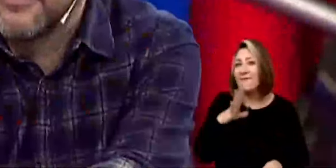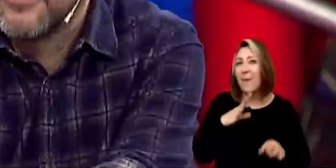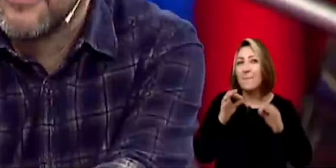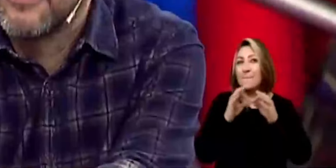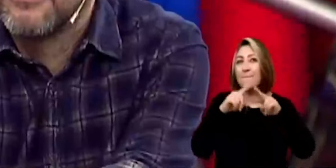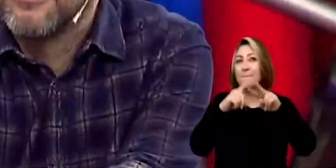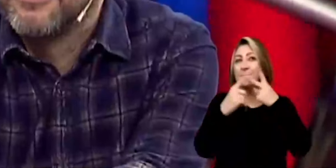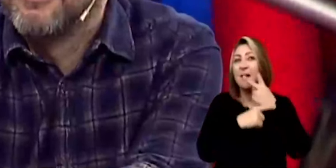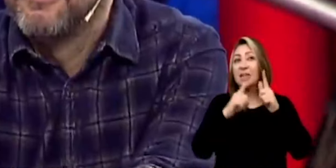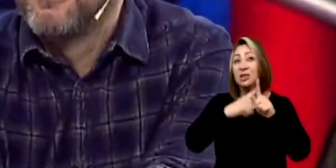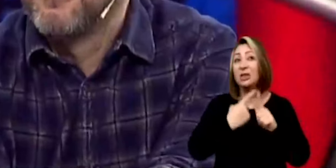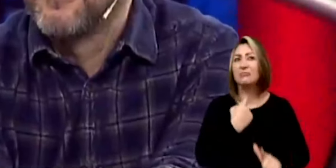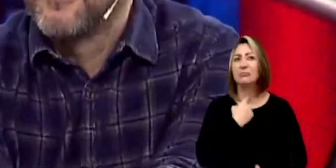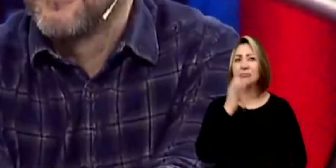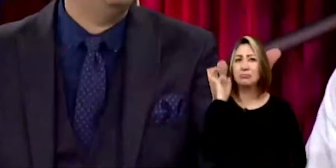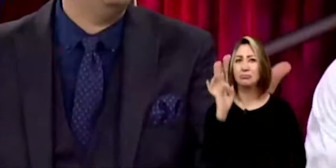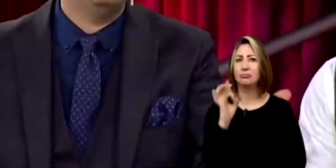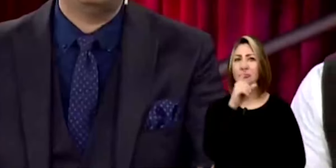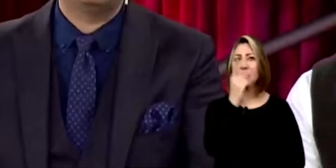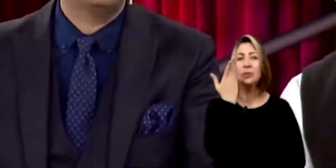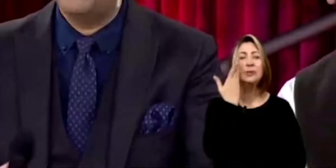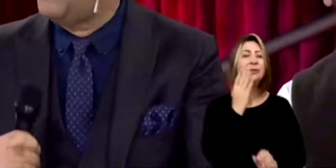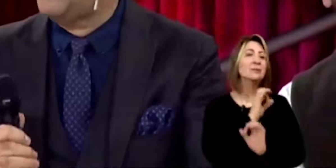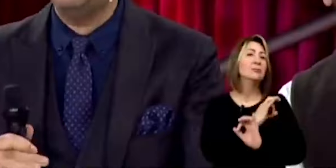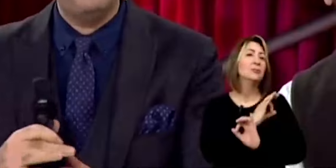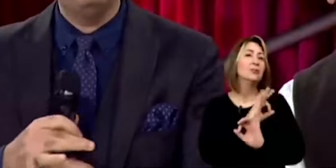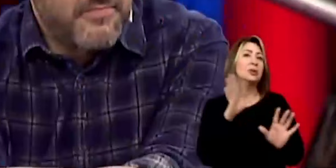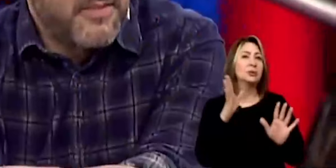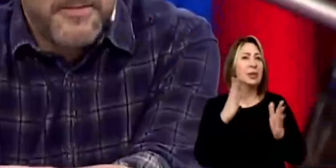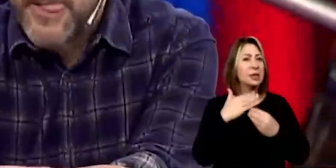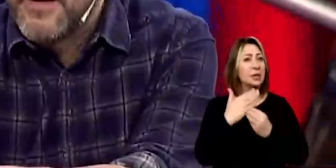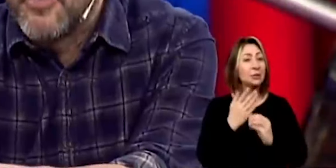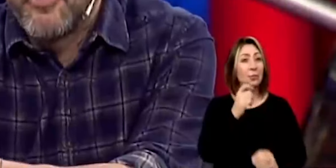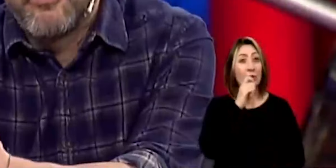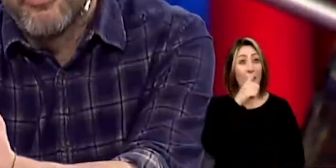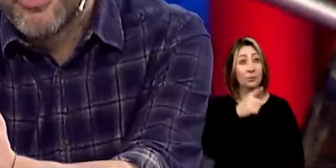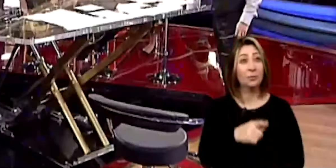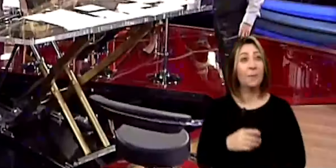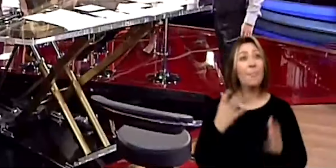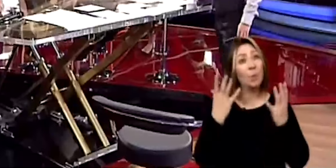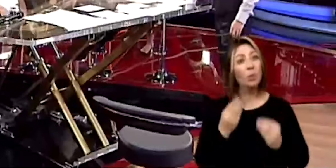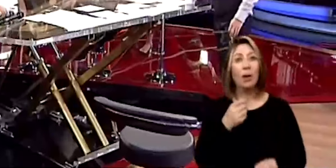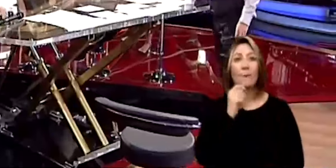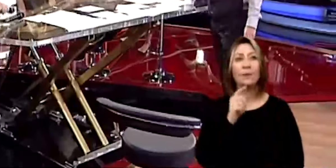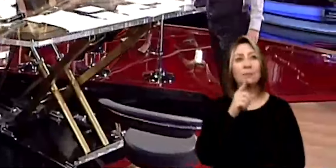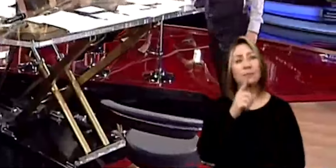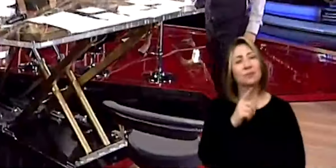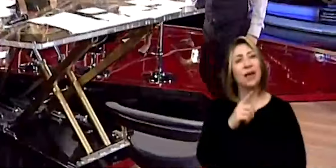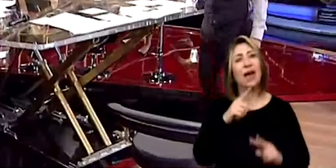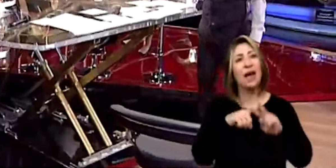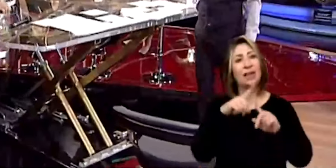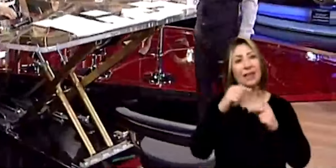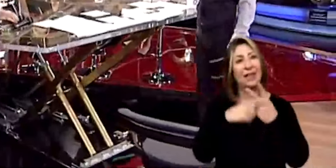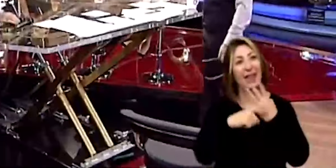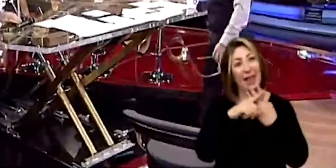J. İnanılmaz bir ses, çok hoş bir ses, çok dağıtıcı. Verir mi mikrofon? Evet. Olur abi. Burada zaten Atiye